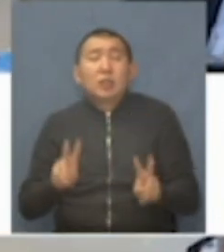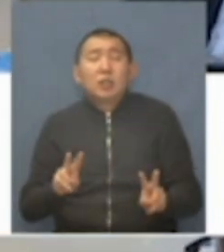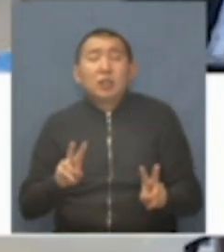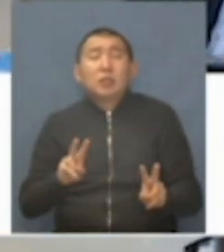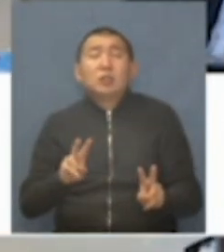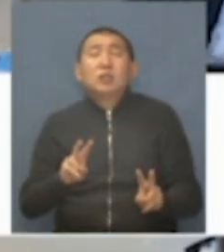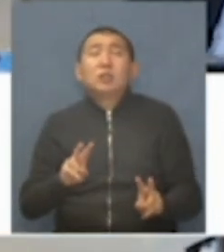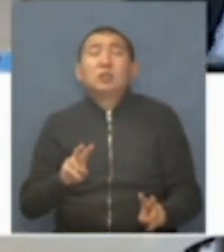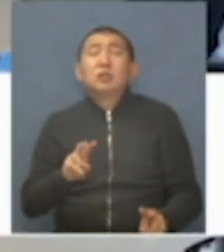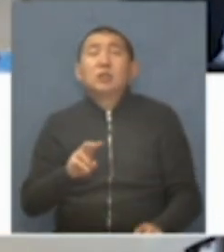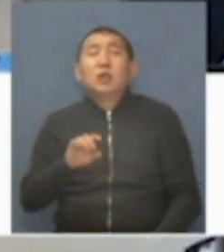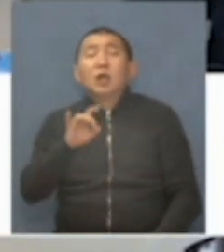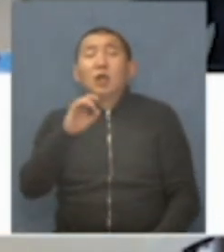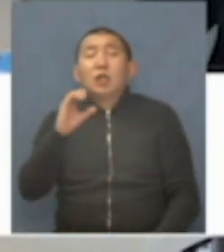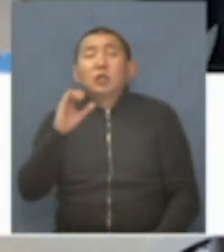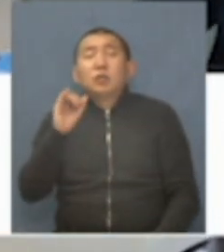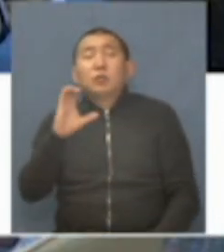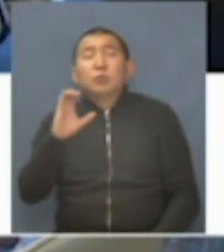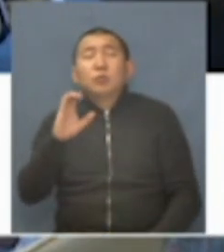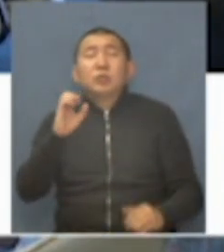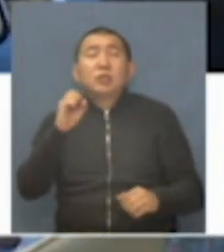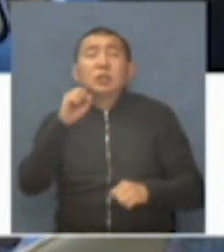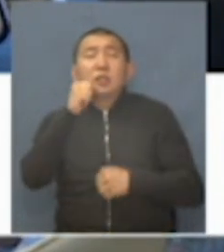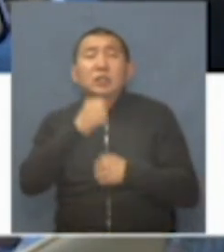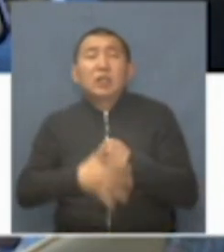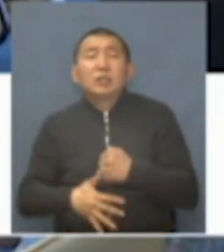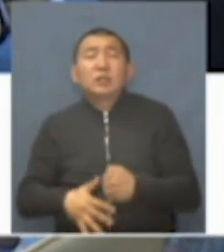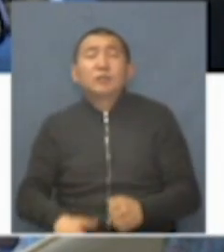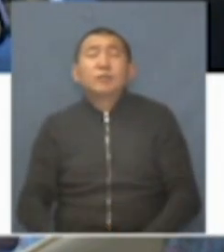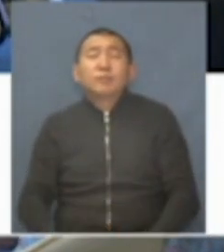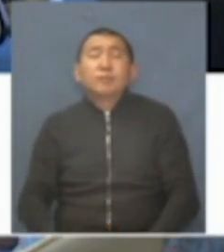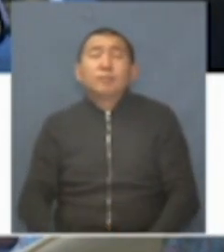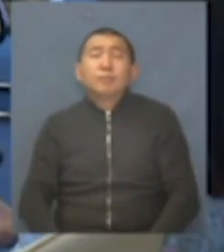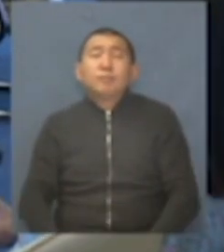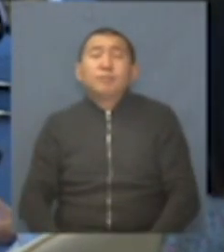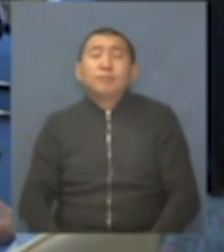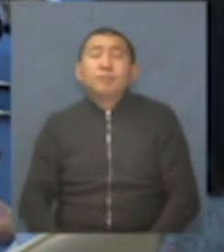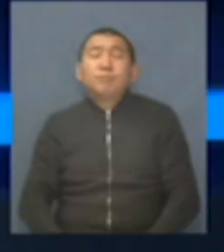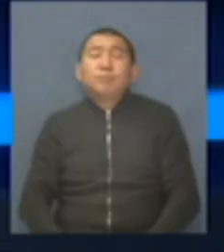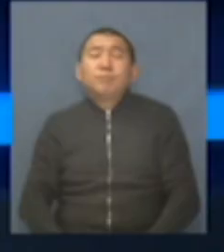ресурсных центров. Тамирис Кабаева, Фатима Атлейхан, Александр Каримов, Алтай Ахпарат.